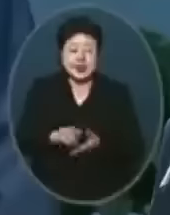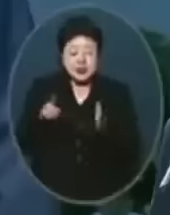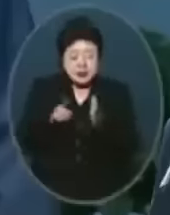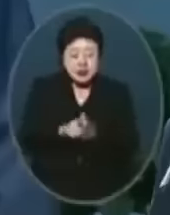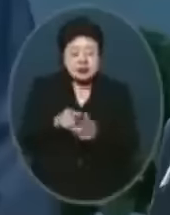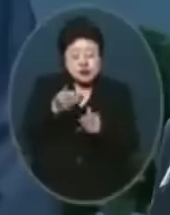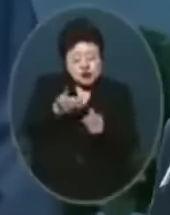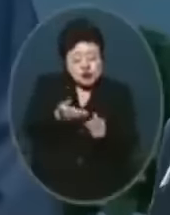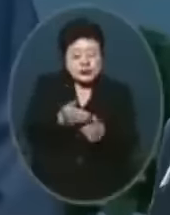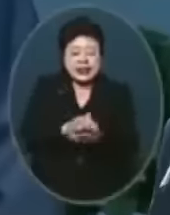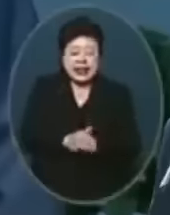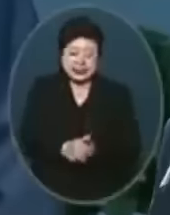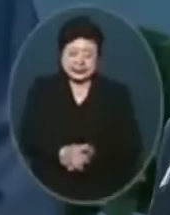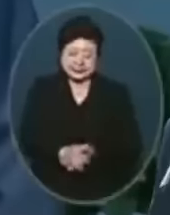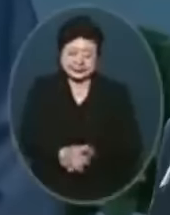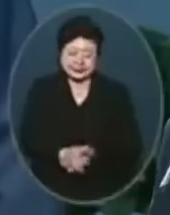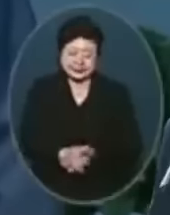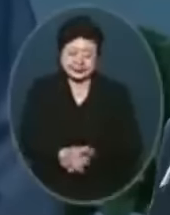믿음을 주시고